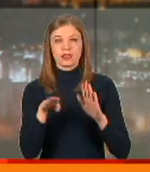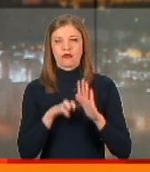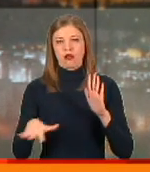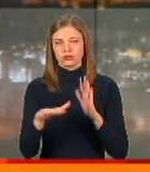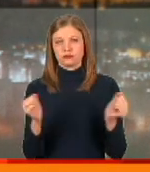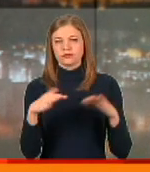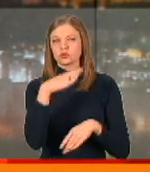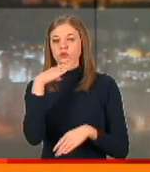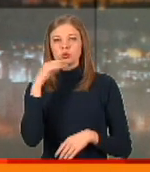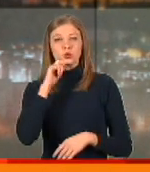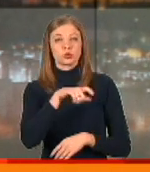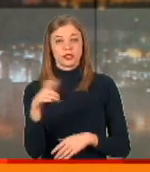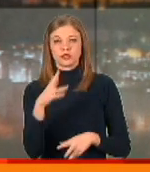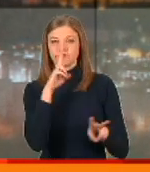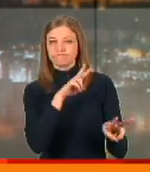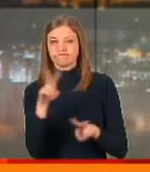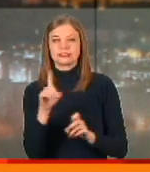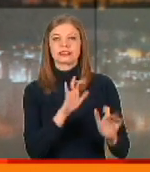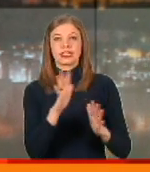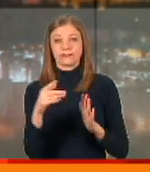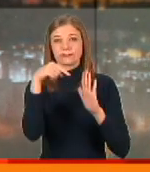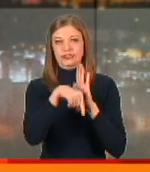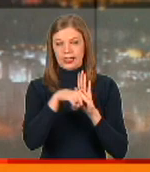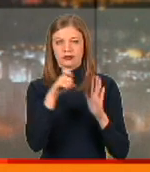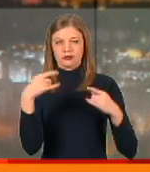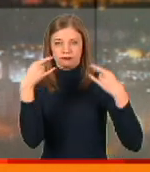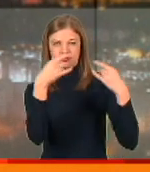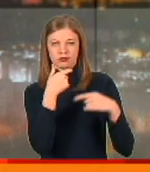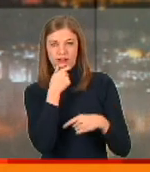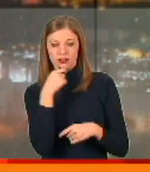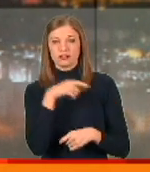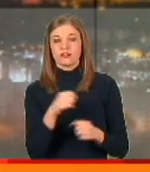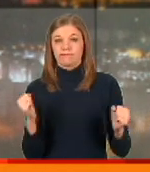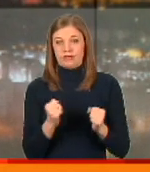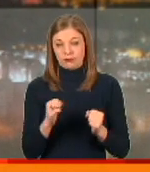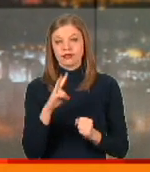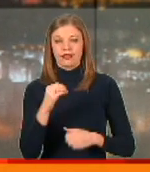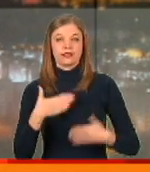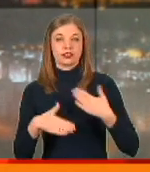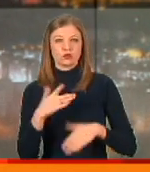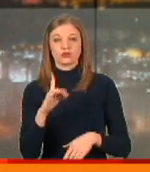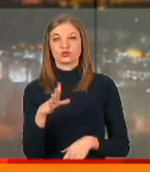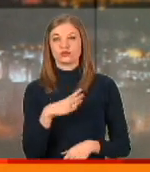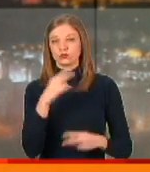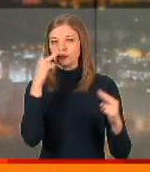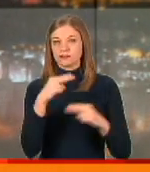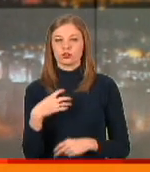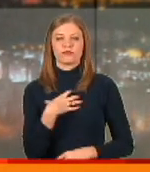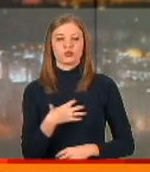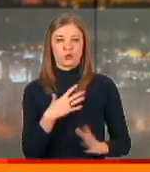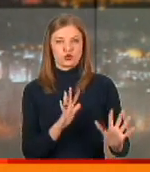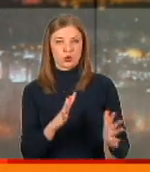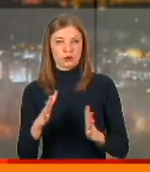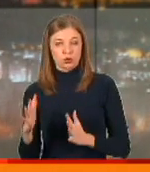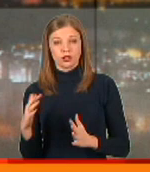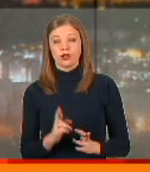зібралися сотні українців, які спостерігали за дійством усередині з екранів. Намерзлися, але натішилися, адже стали свідками історичної